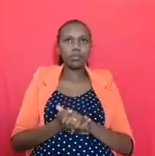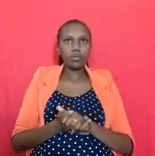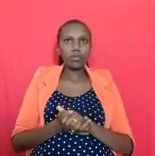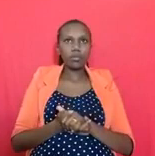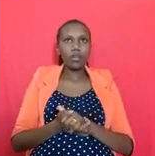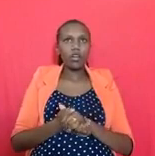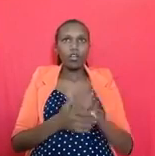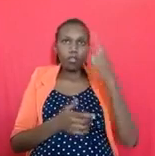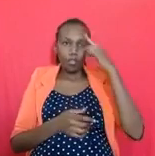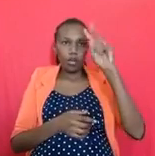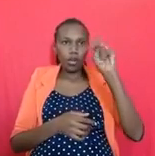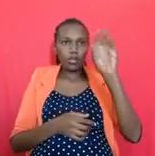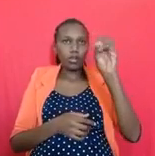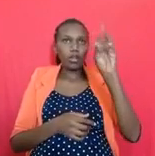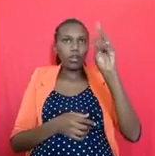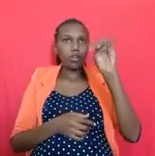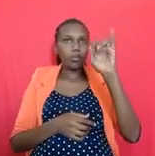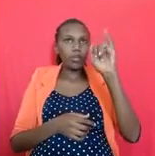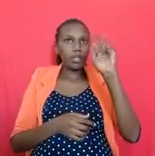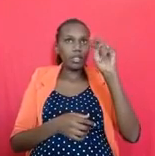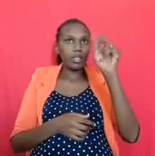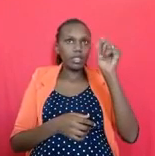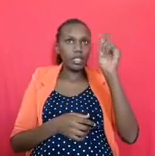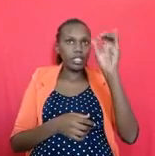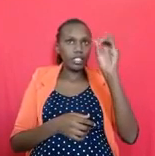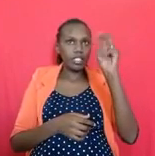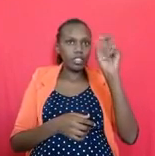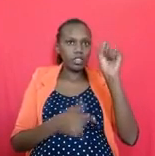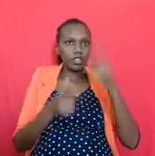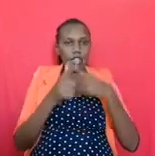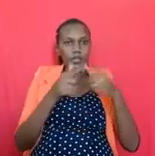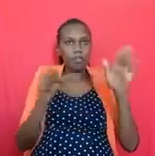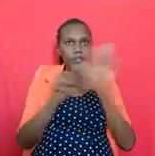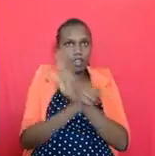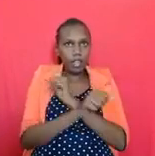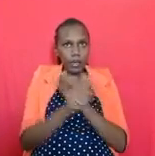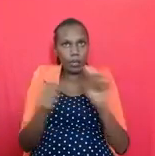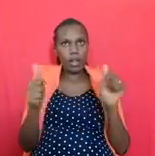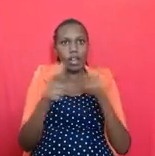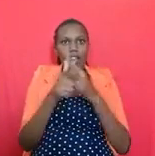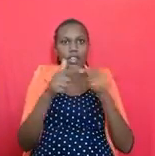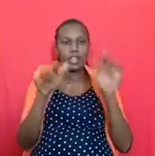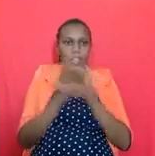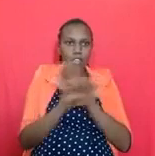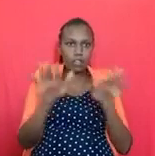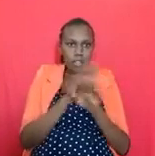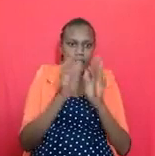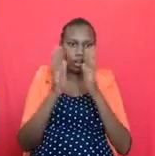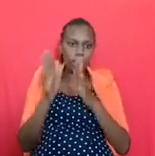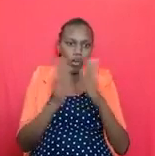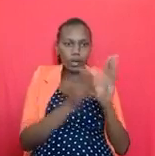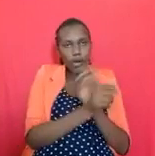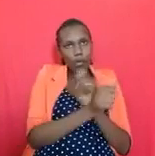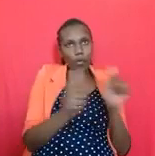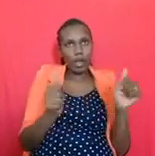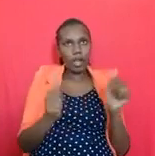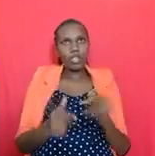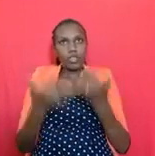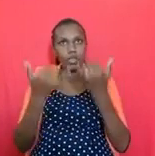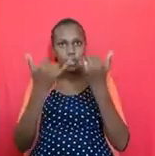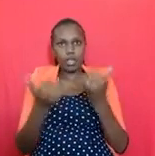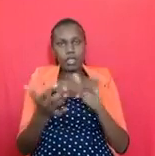Ya nominations, nekuruwe jihulie wega, na maudumothe matwaranite wega.